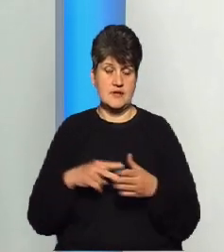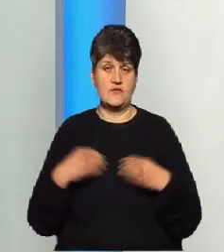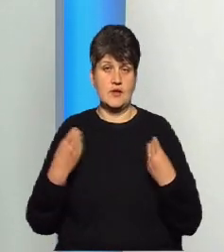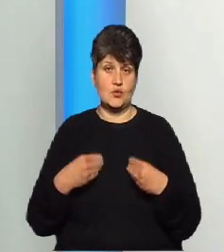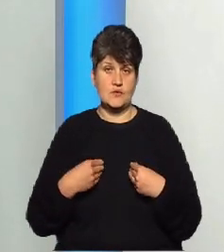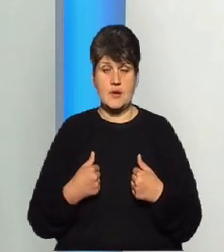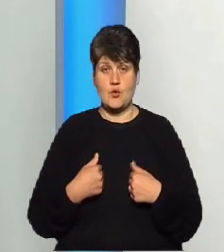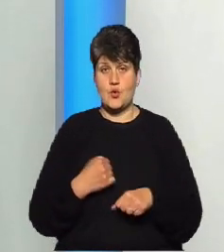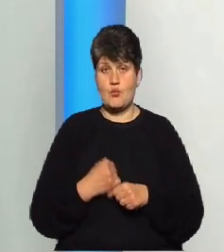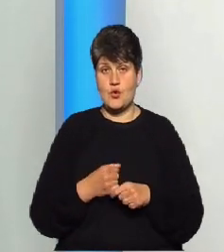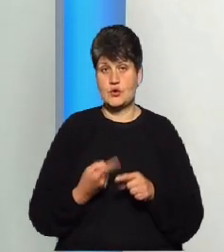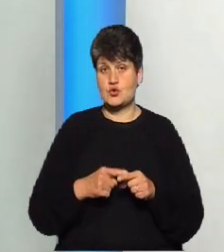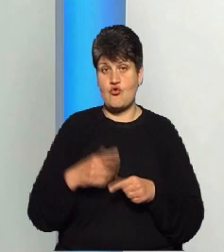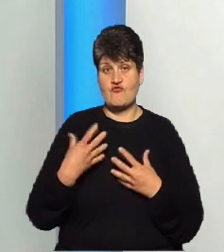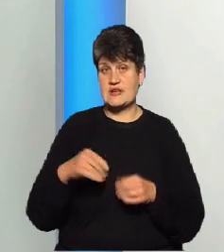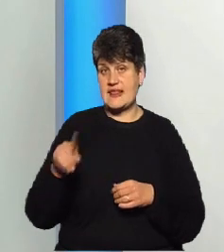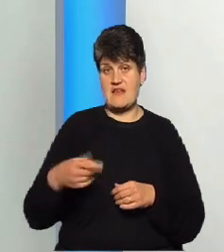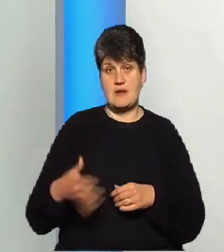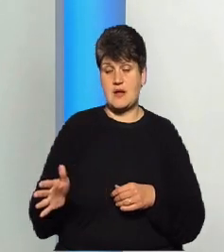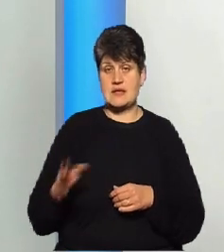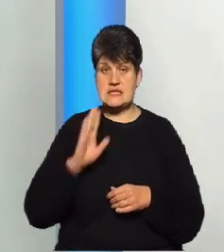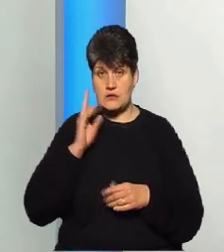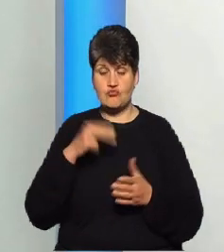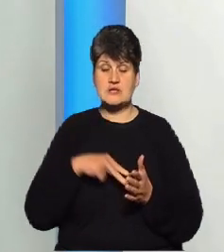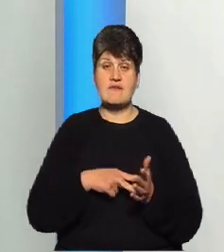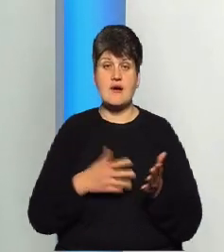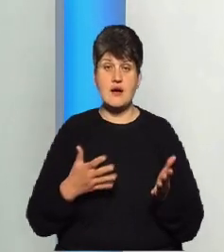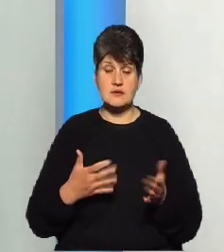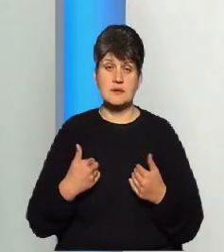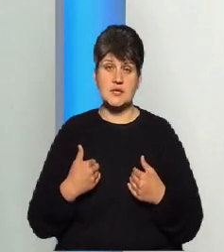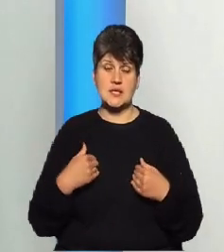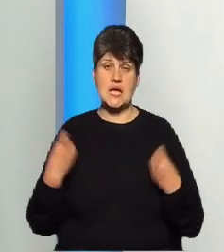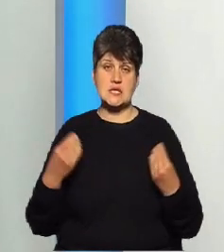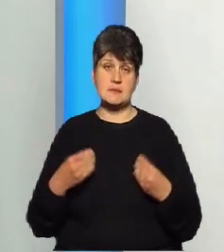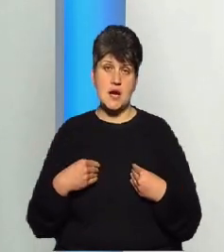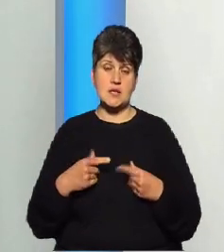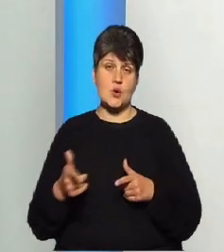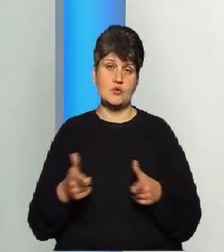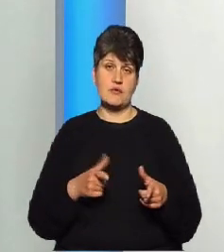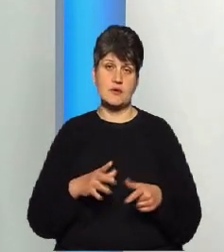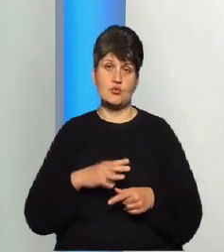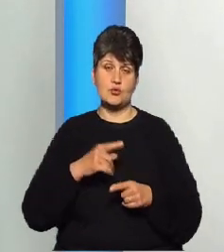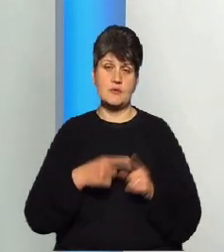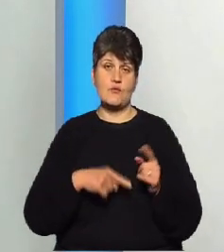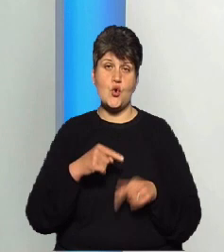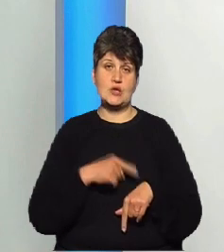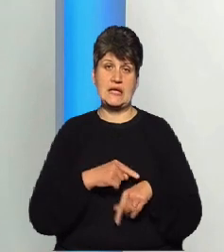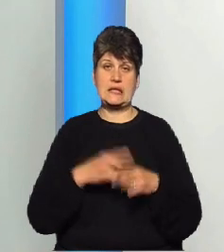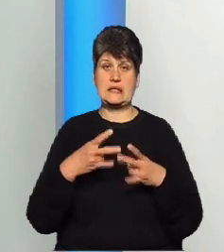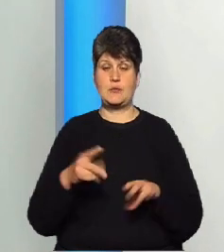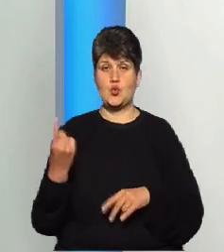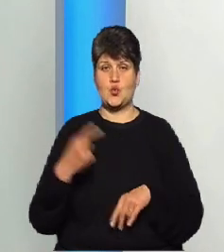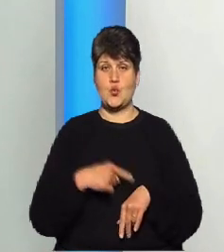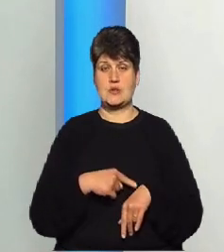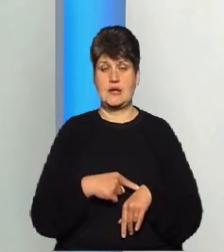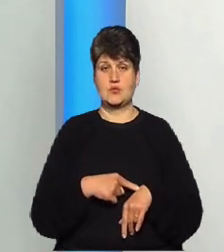вимагала. Тобто я зранку вставала, і мені на збирання, готування достатньо було півгодини, а не годину, як до того